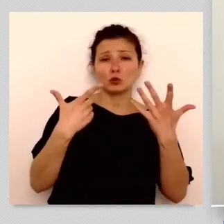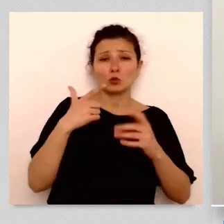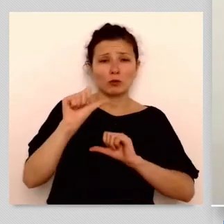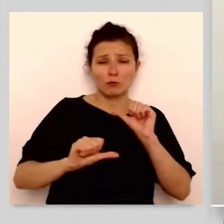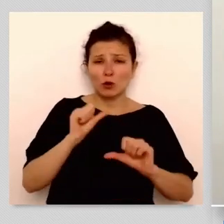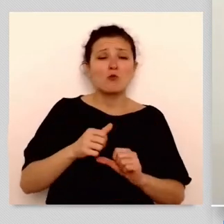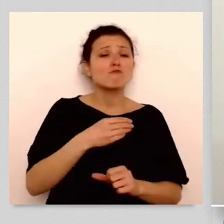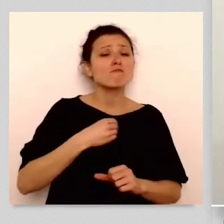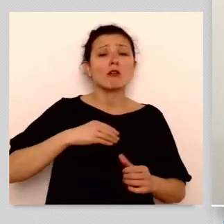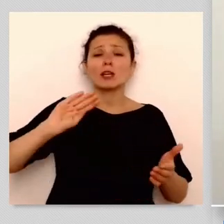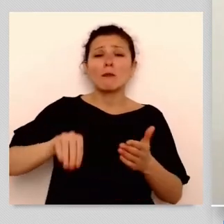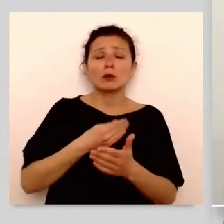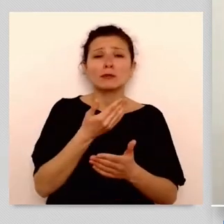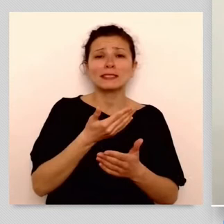pakiet